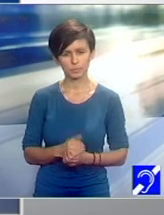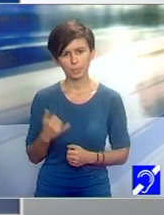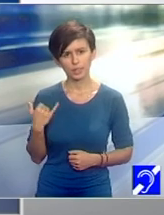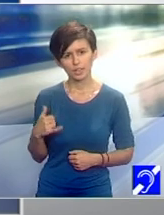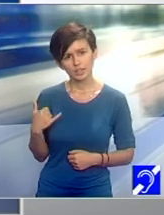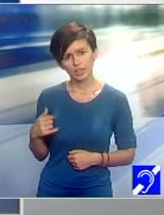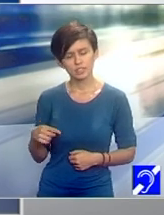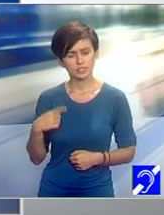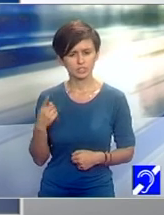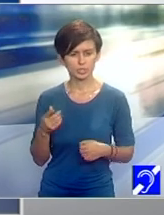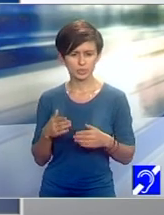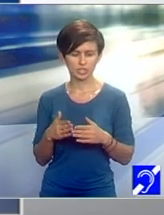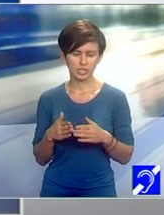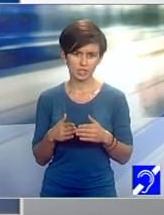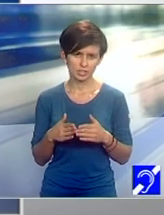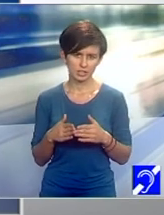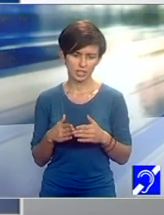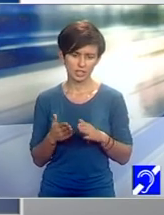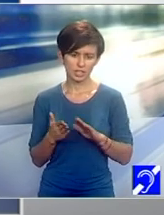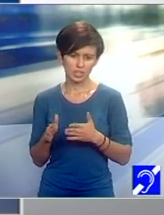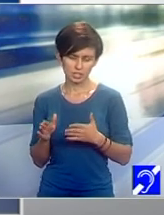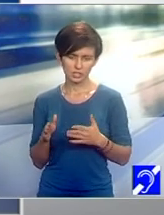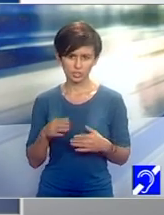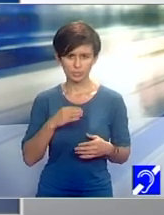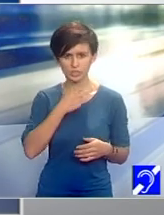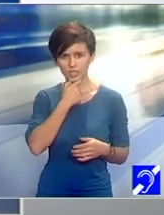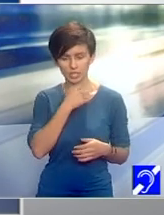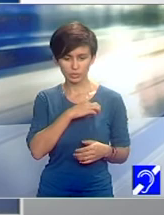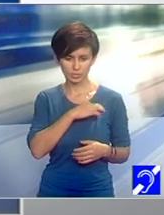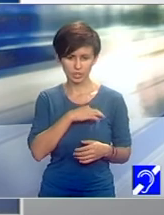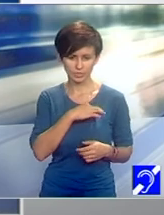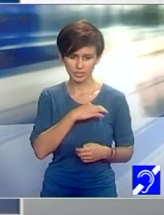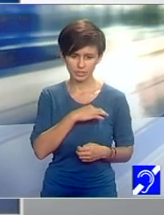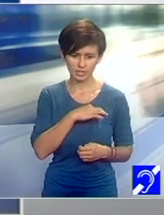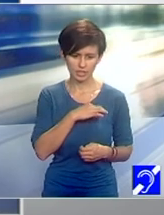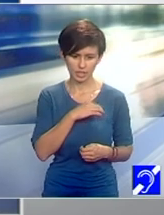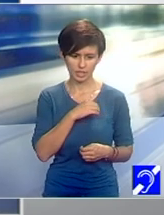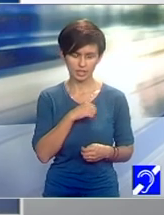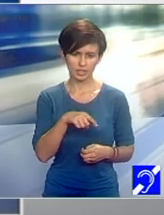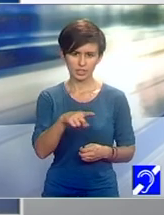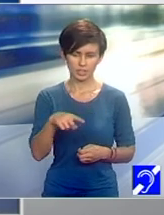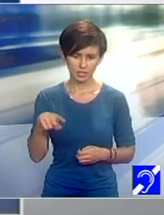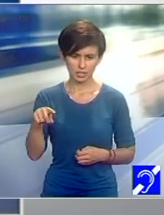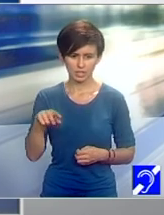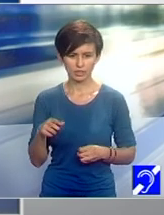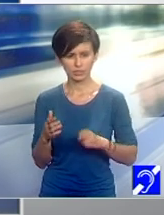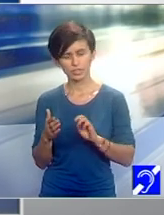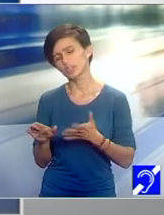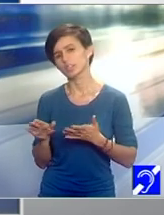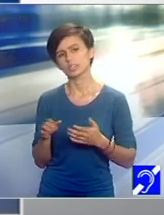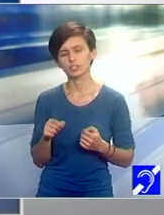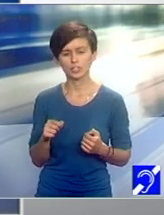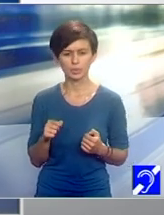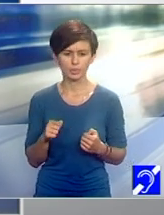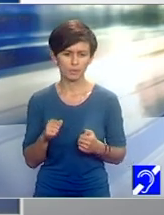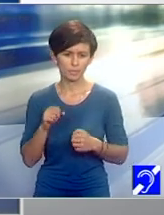de deschidere, ceremonia oficială de deschidere a anului universitar, la voi începe un Einführungswoche,